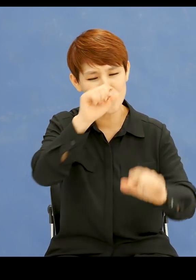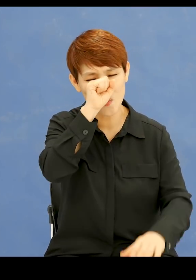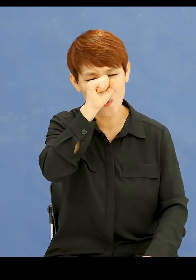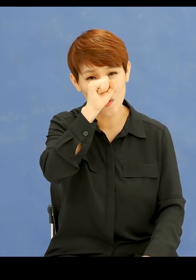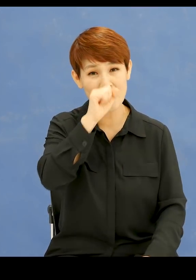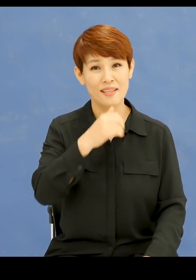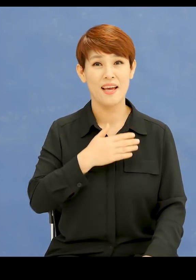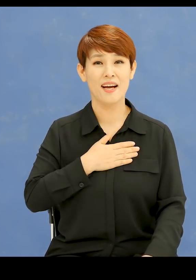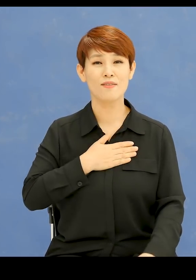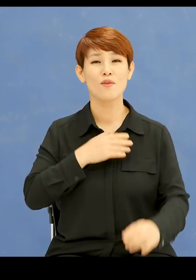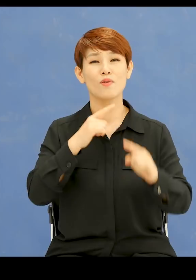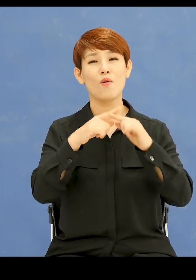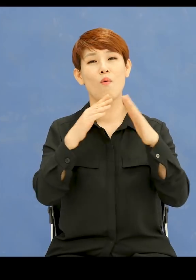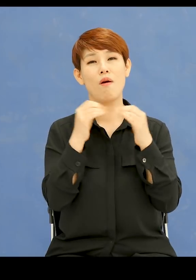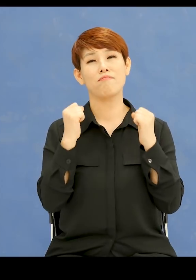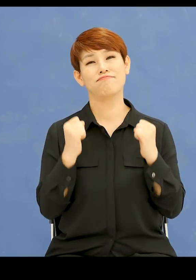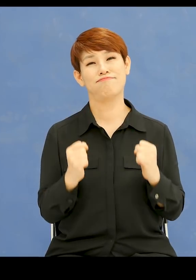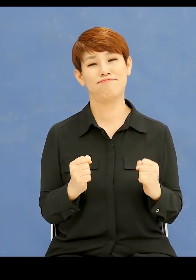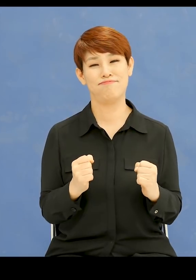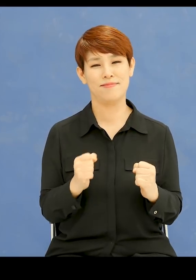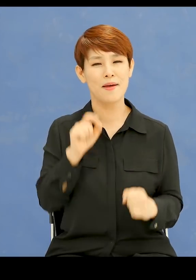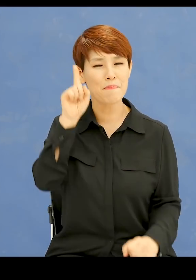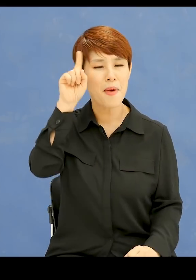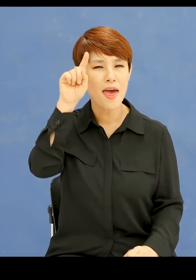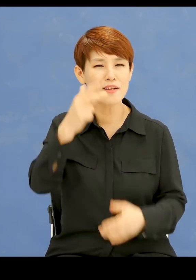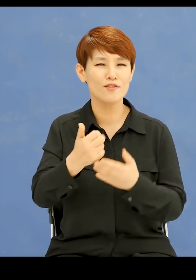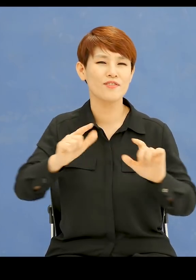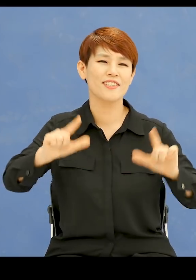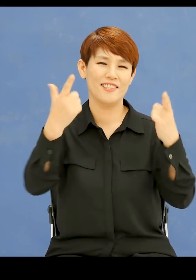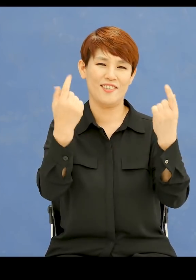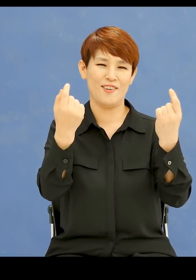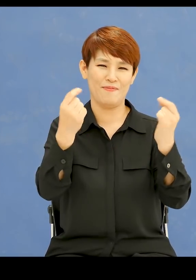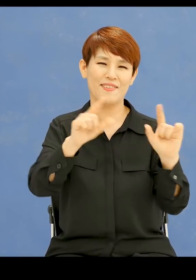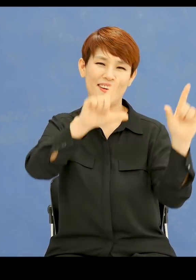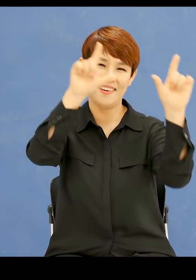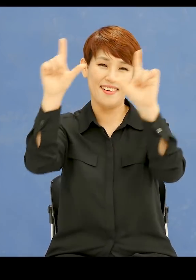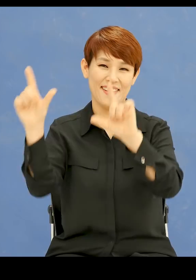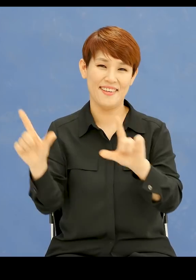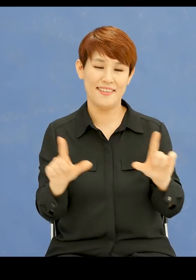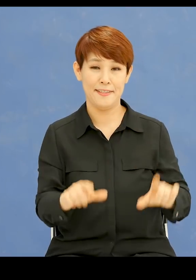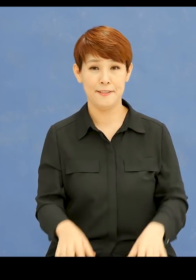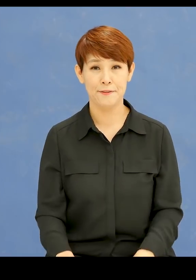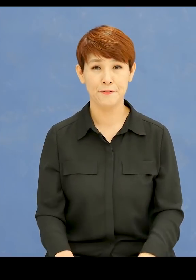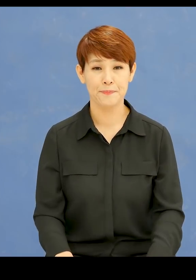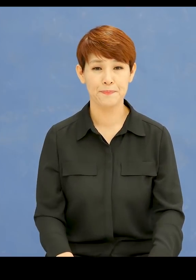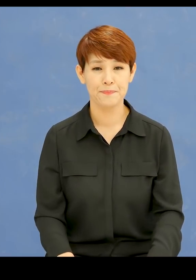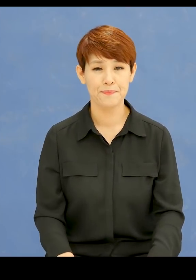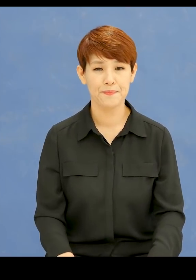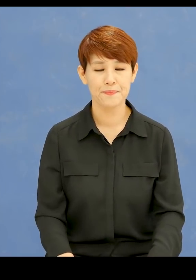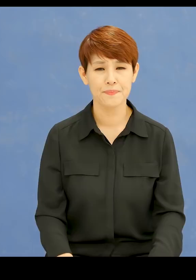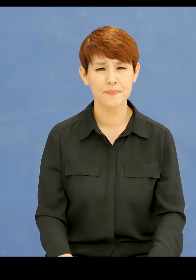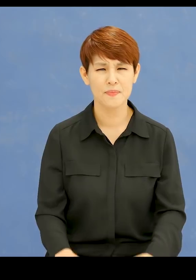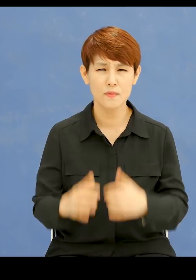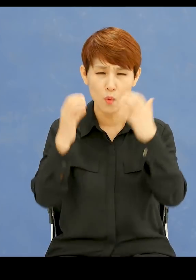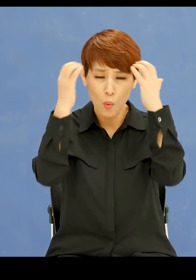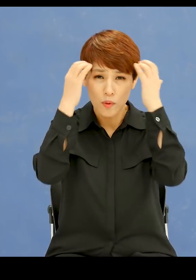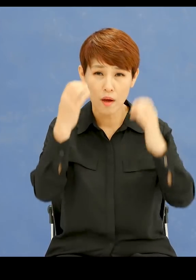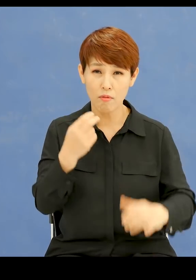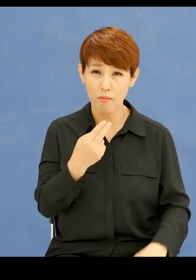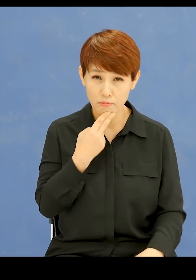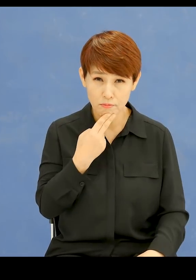제가 교회에서 살고 있습니다. 그러네요. 정말 매일매일 주일 같은 그런 삶을 살고 있습니다. 그럼 당시에 그런 아픔에 고난이